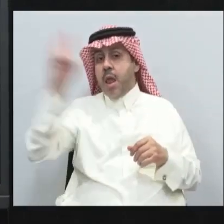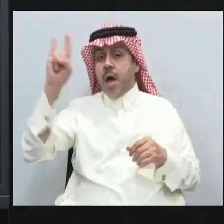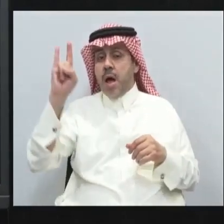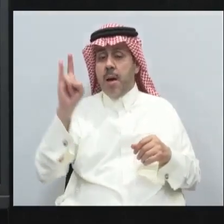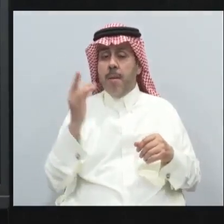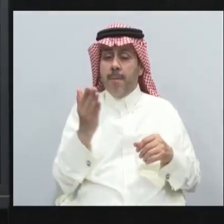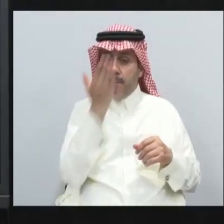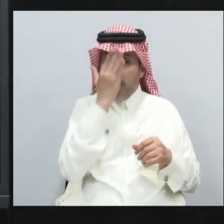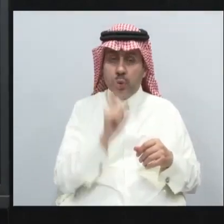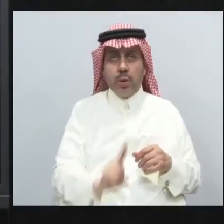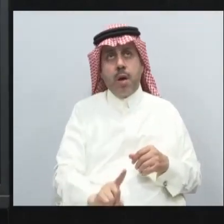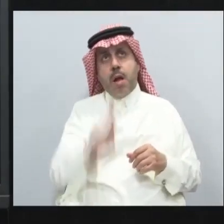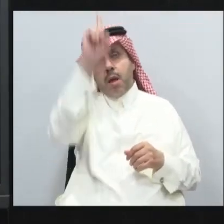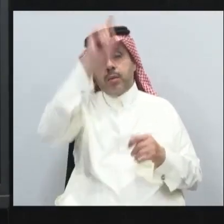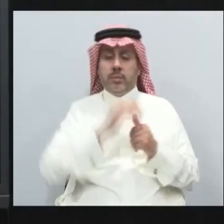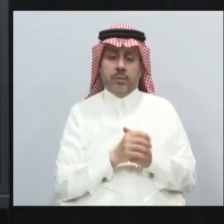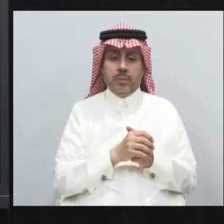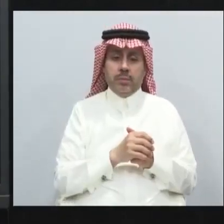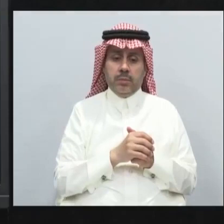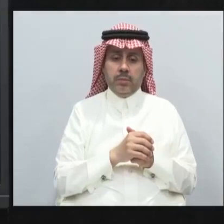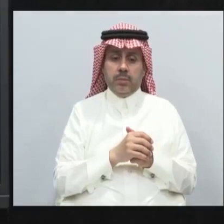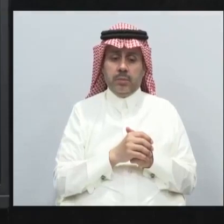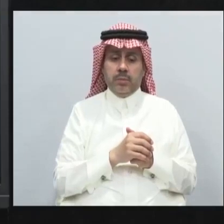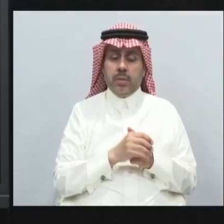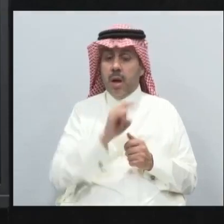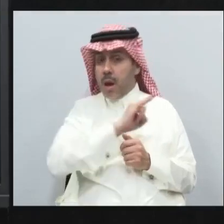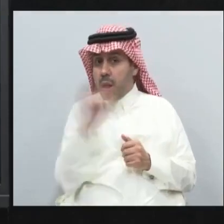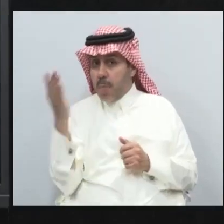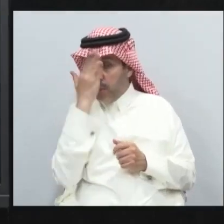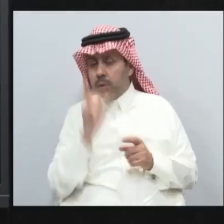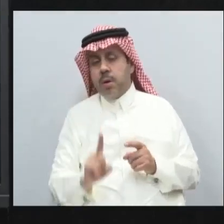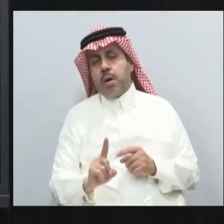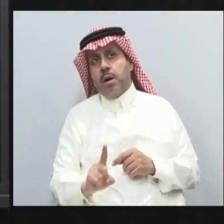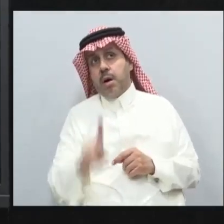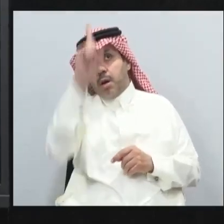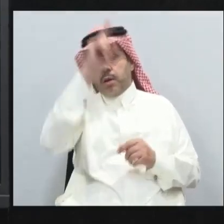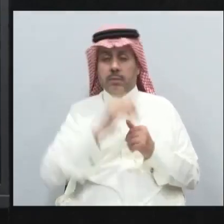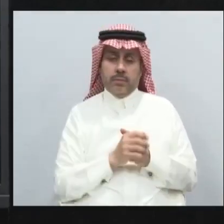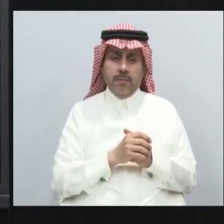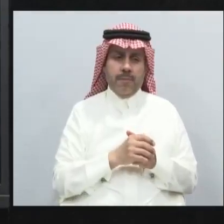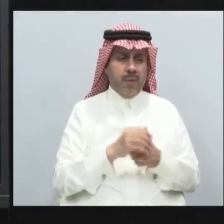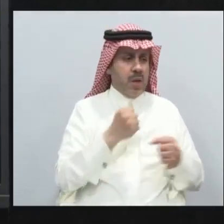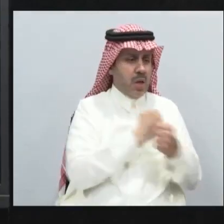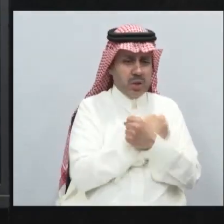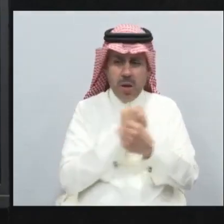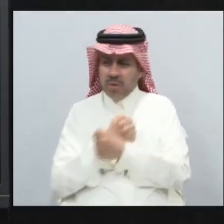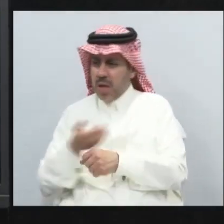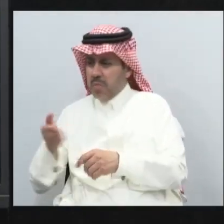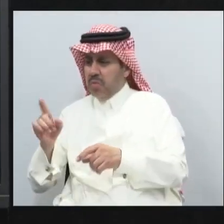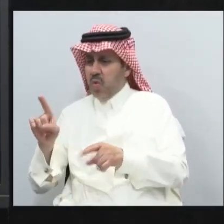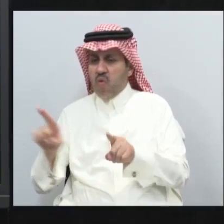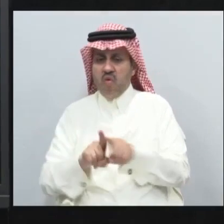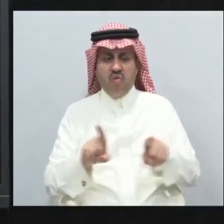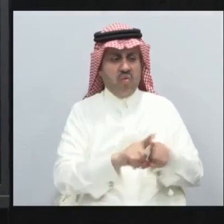الا الله لا اله نفي جميع ما يعبد من دون الله فتكفر بكل الطواغيت من دون الله